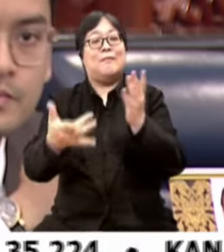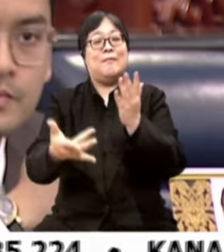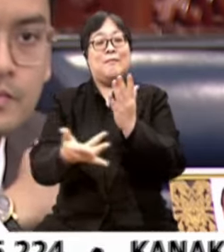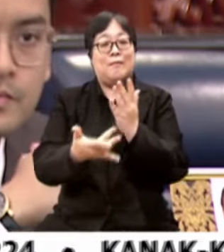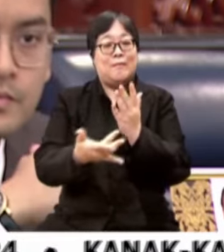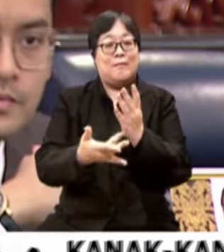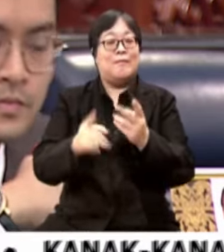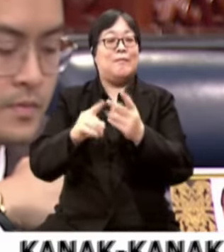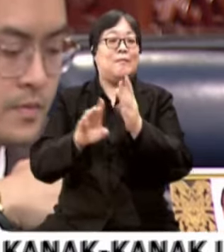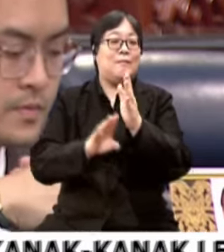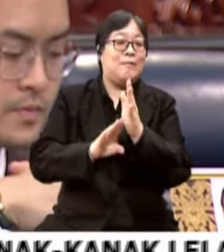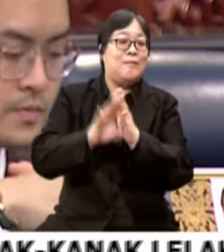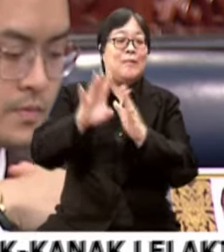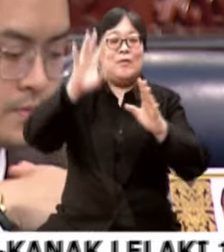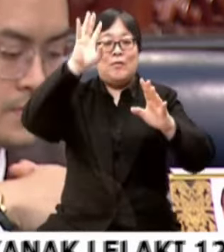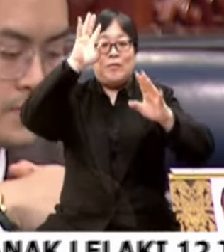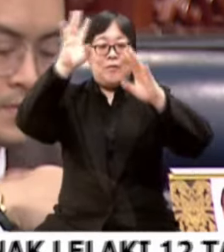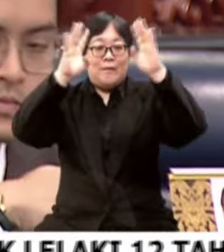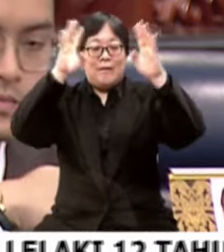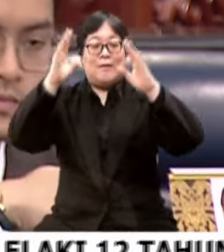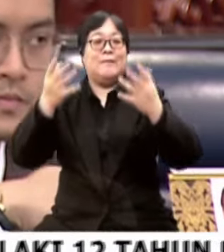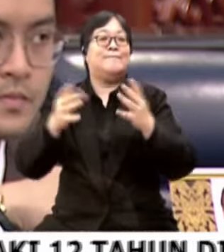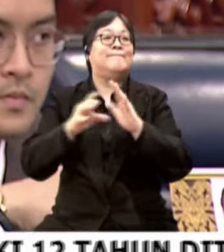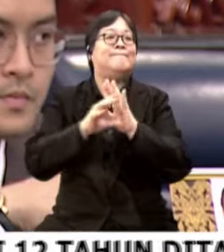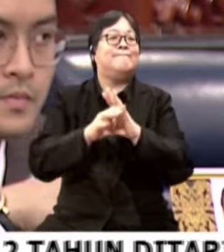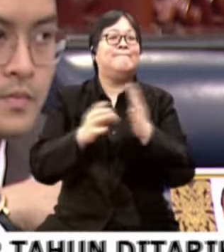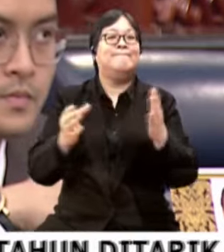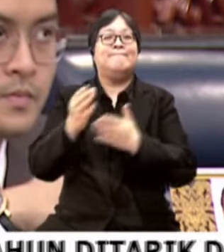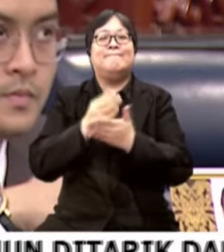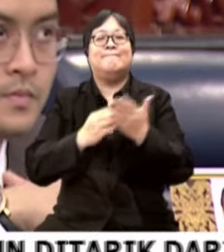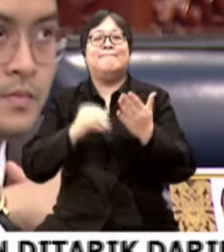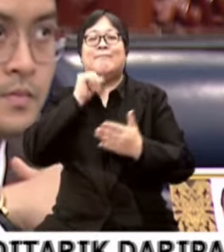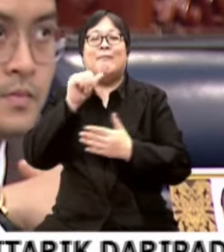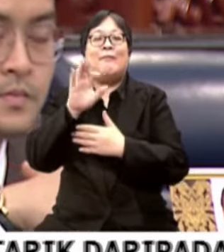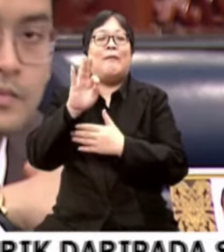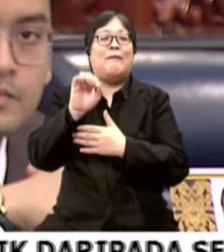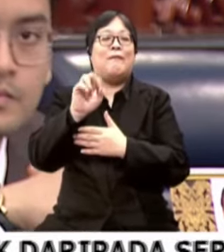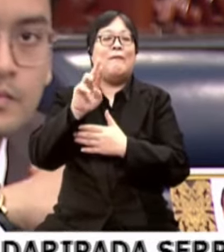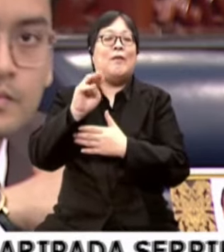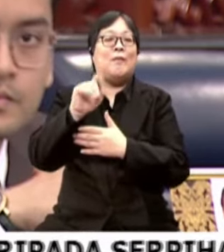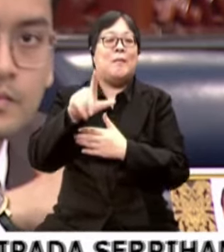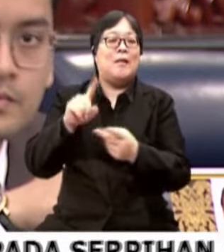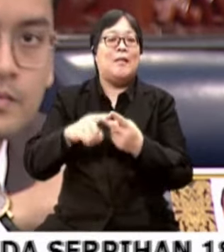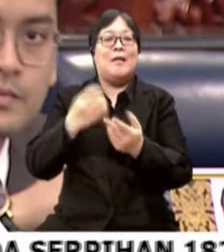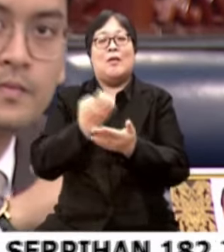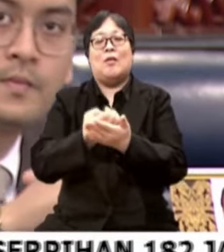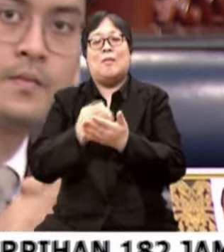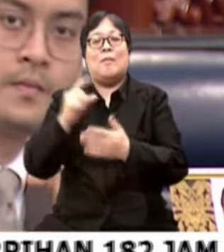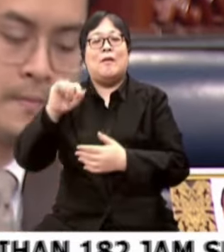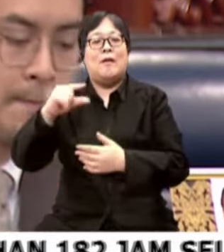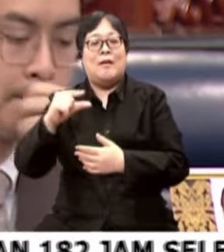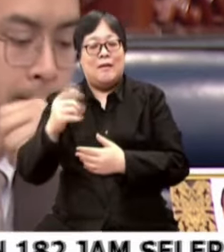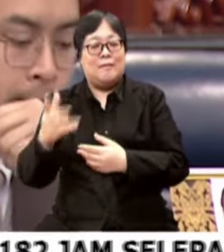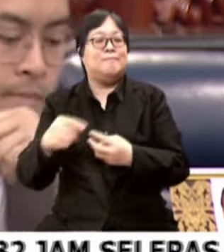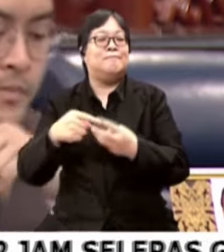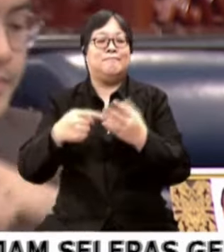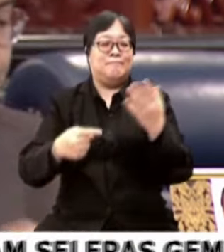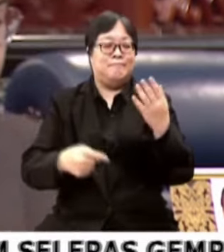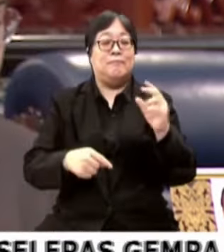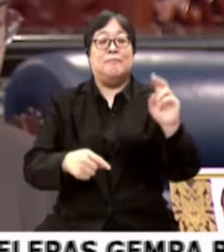dan pembangunan inovasi seperti sekte tidak formal ekonomiging dan sebagainya